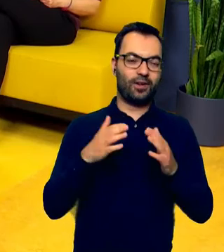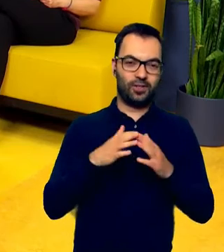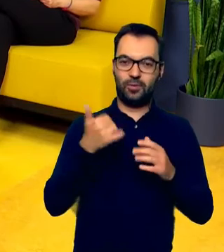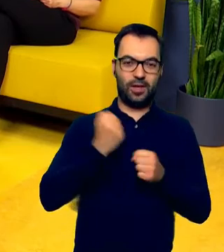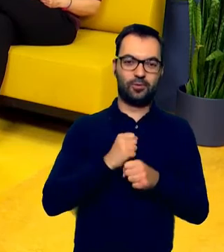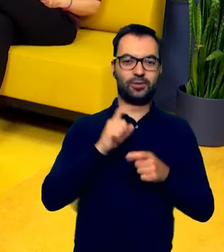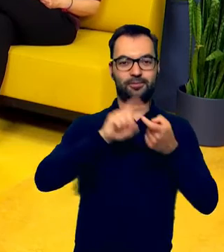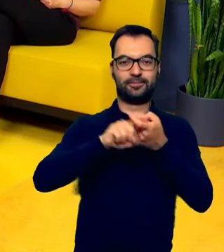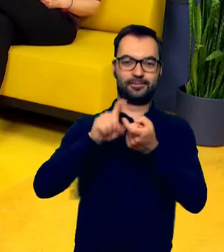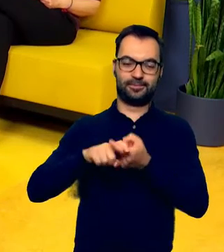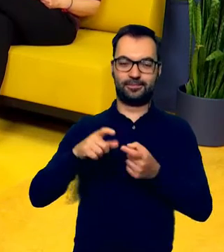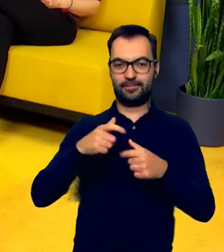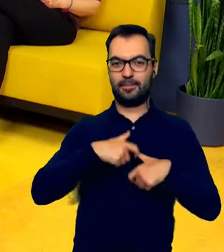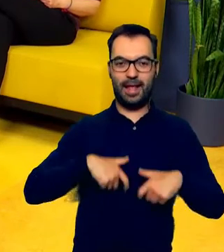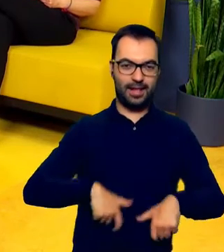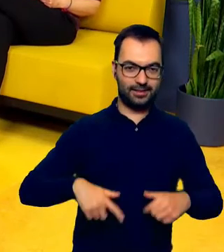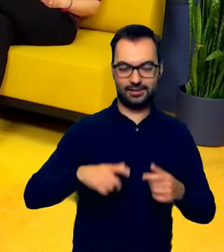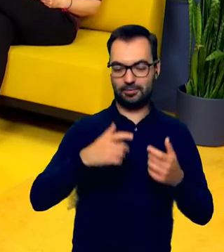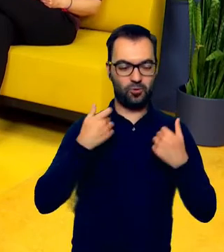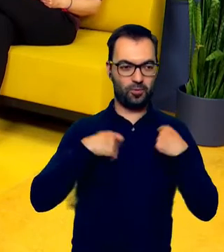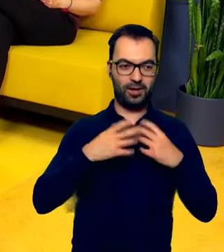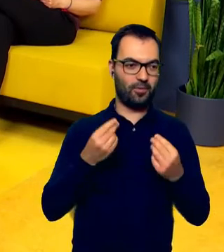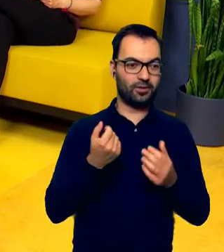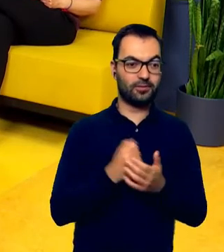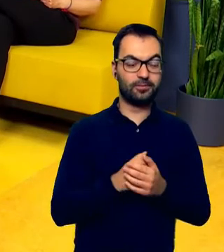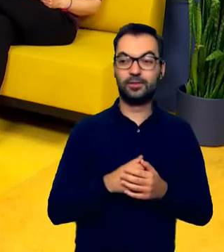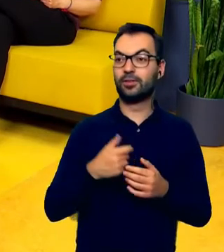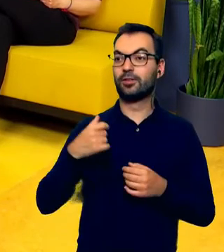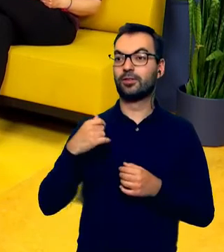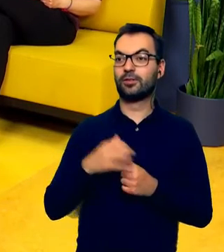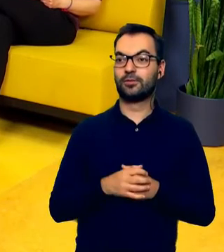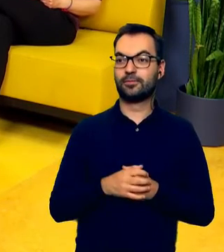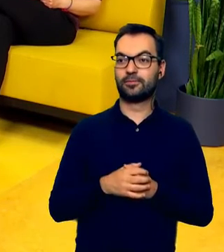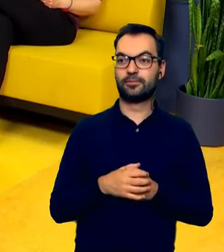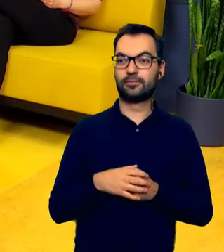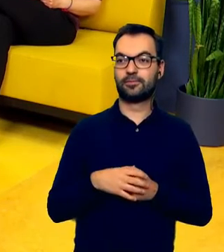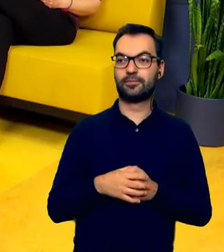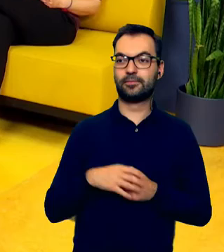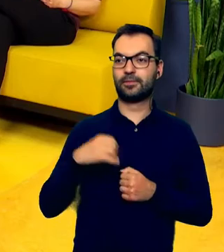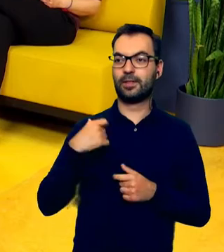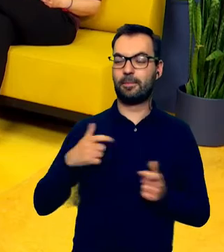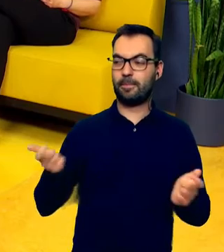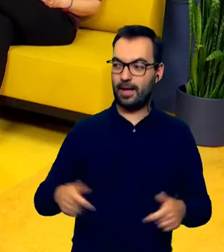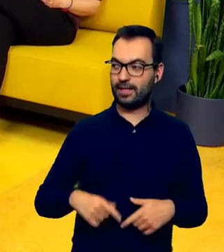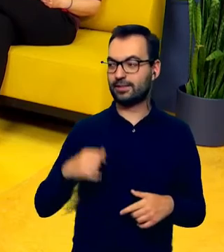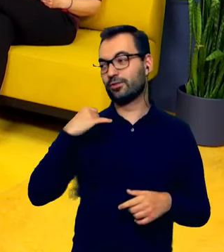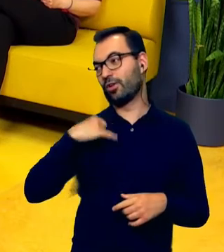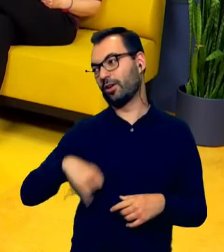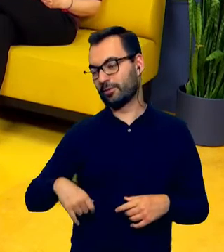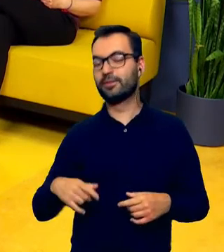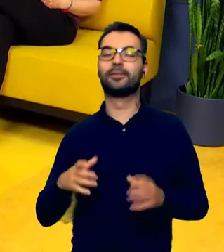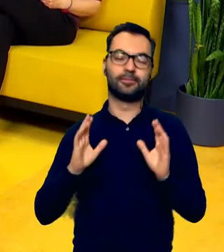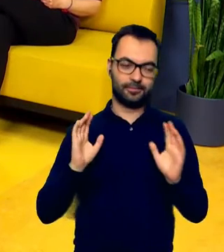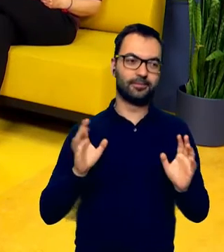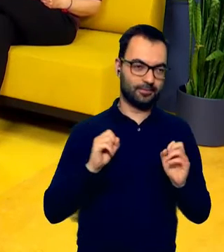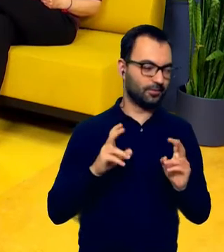sportu bielizny, ani wieszać jakichś innych rzeczy. Torebki. Paski, torebki. No tak, to tak. To